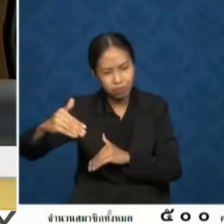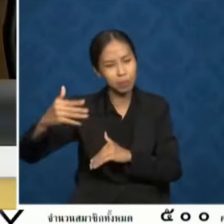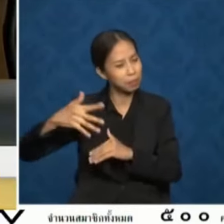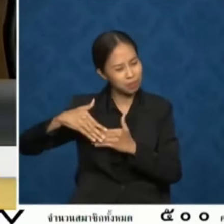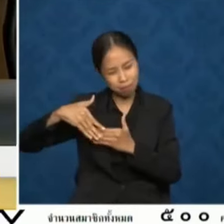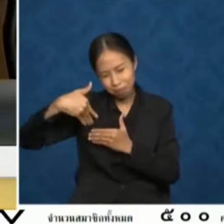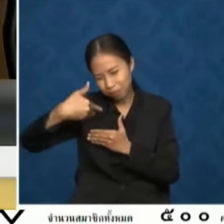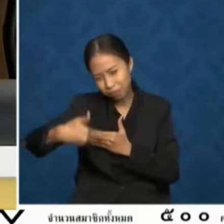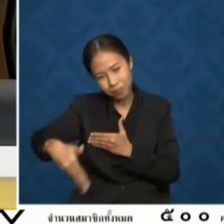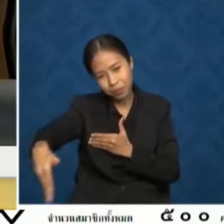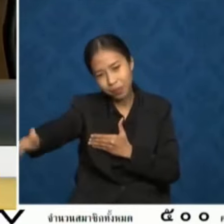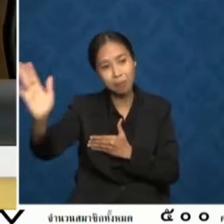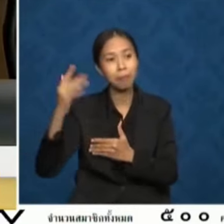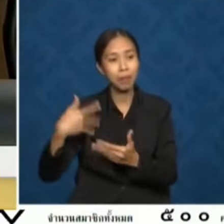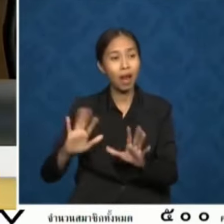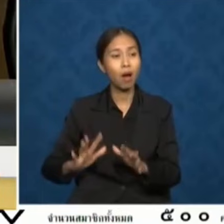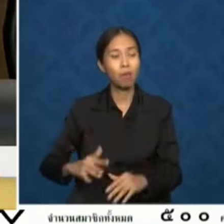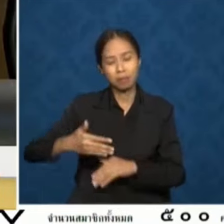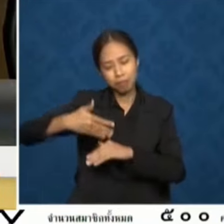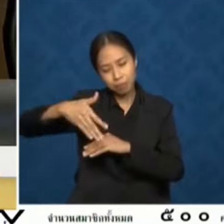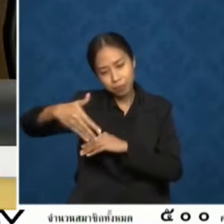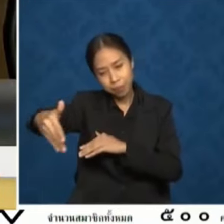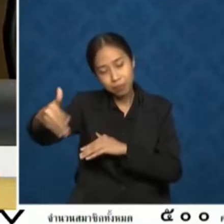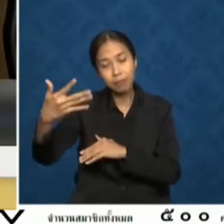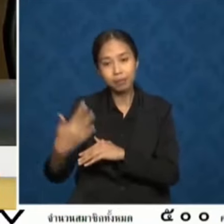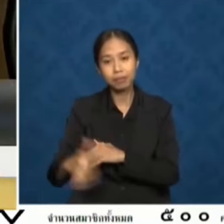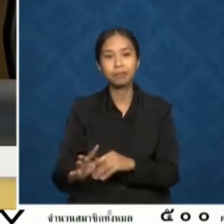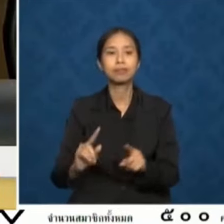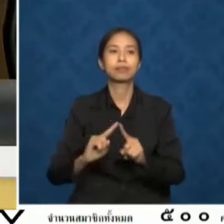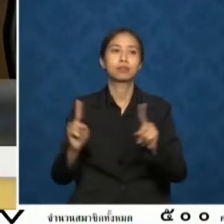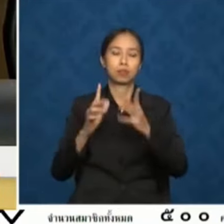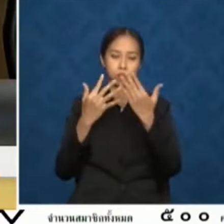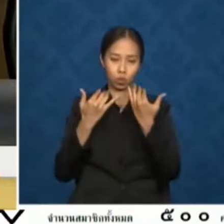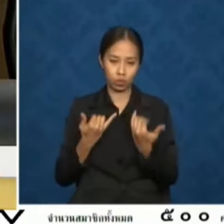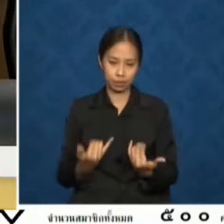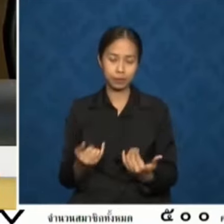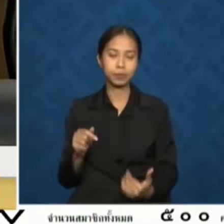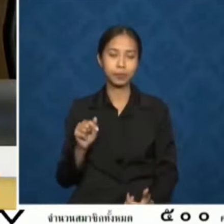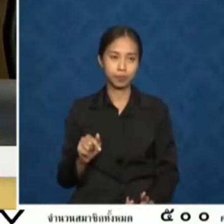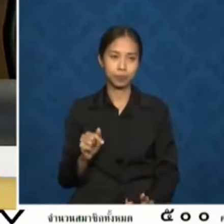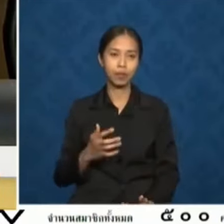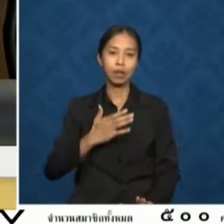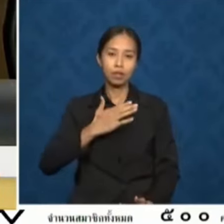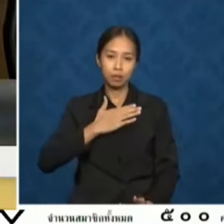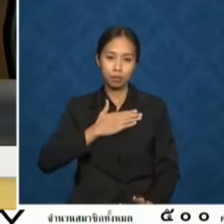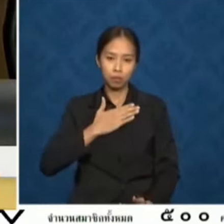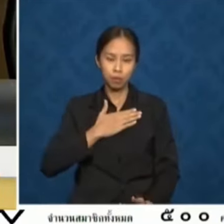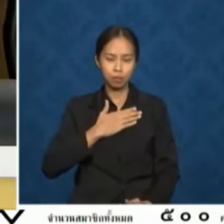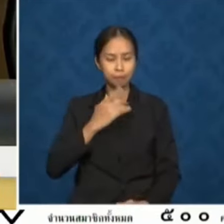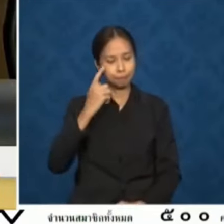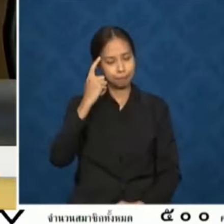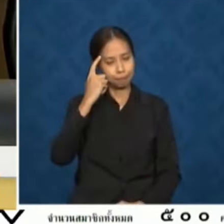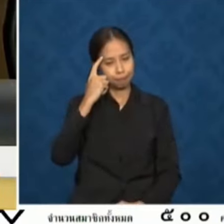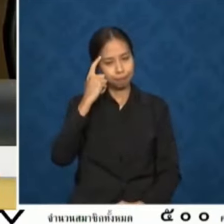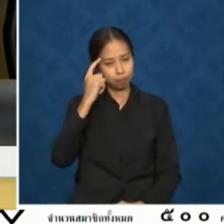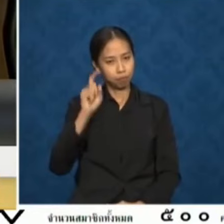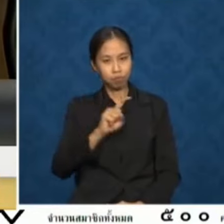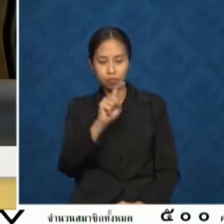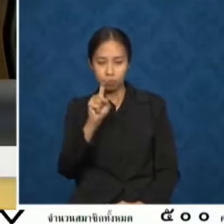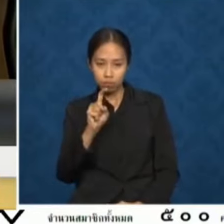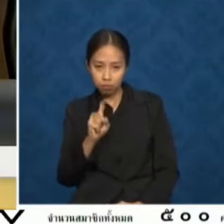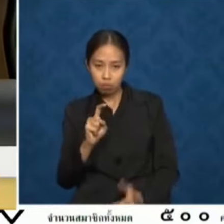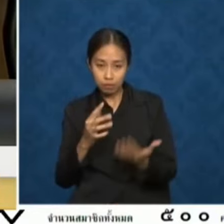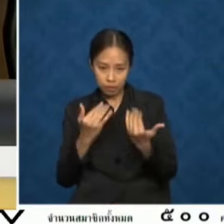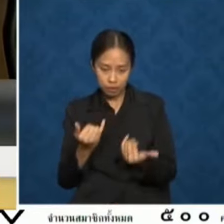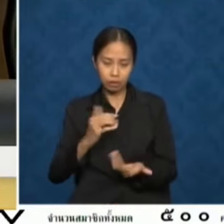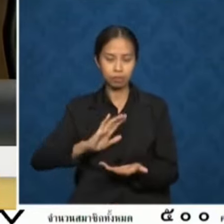มันเลยตรงนี้ไปแล้วมันก็เลยเป็นที่มาทำให้ผมเนี่ยตั้งข้อสังเกตและลุกขึ้นมาในวันนี้ในฐ